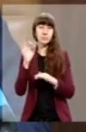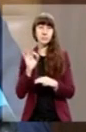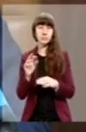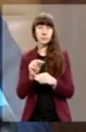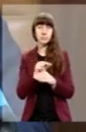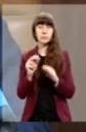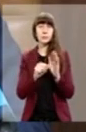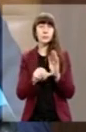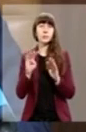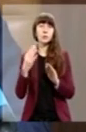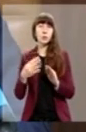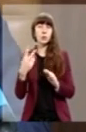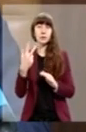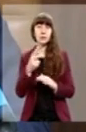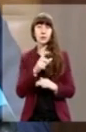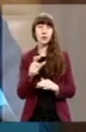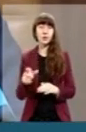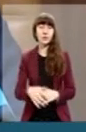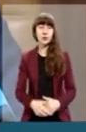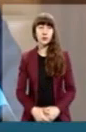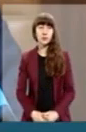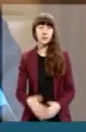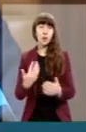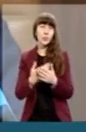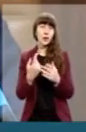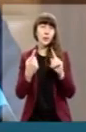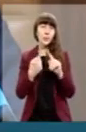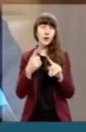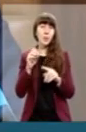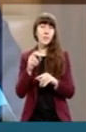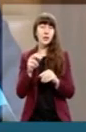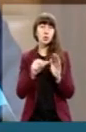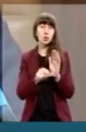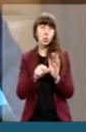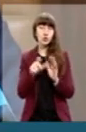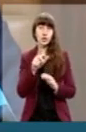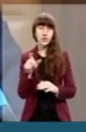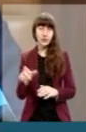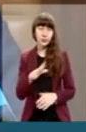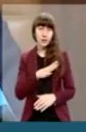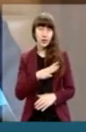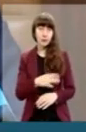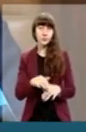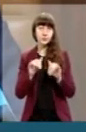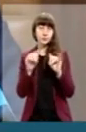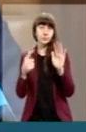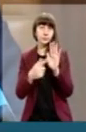находится 643 человека, тогда как, например, на 1 октября было всего 600 человек. Рост